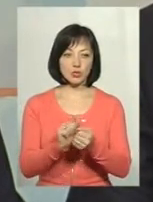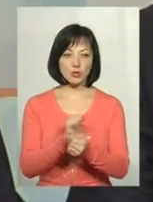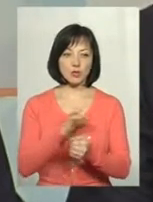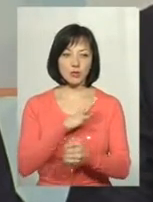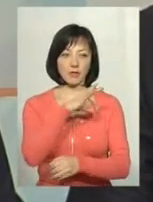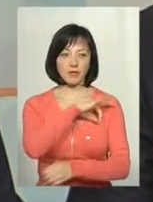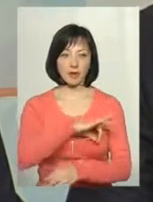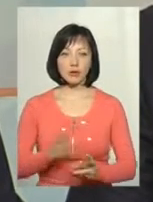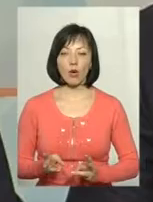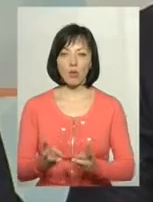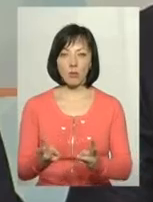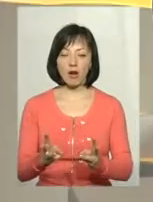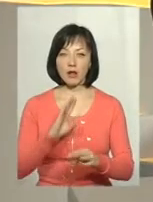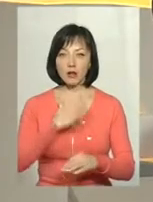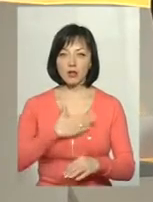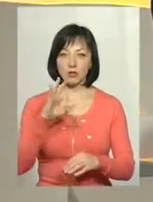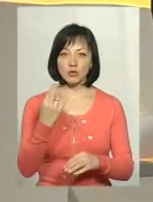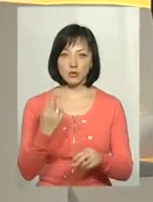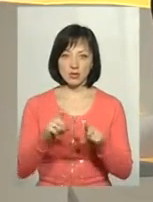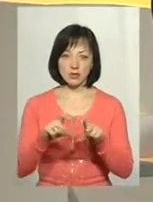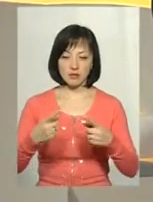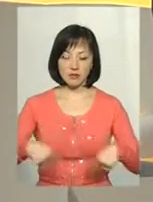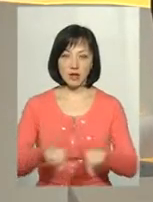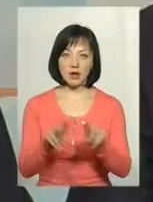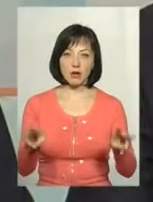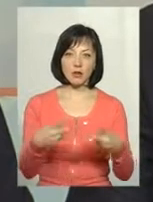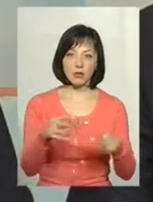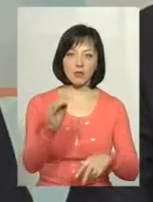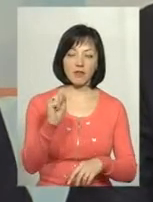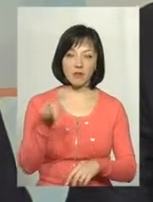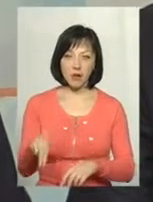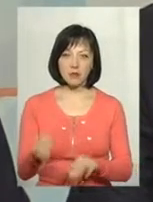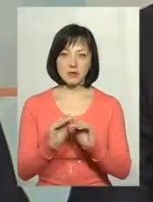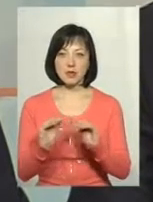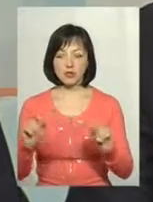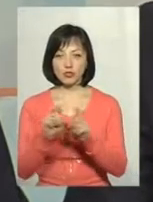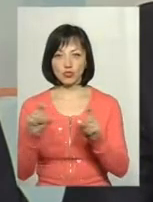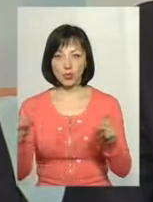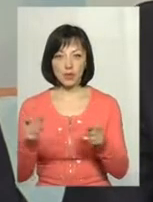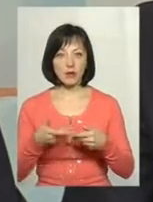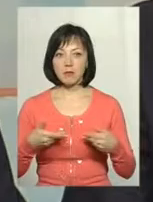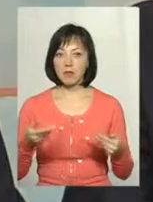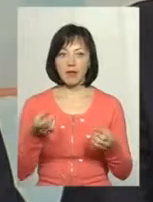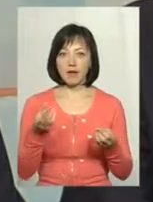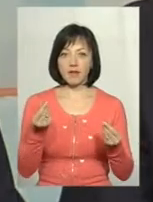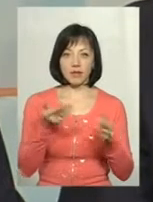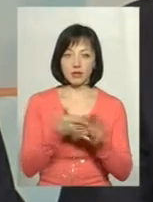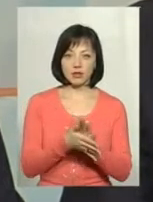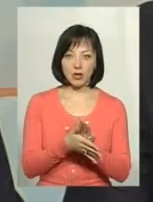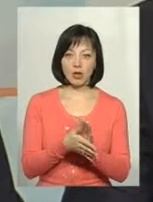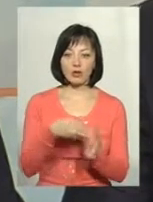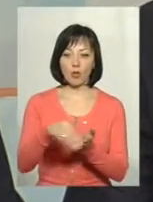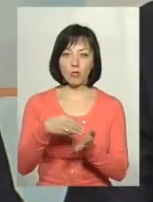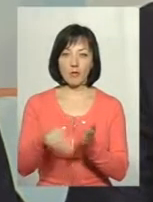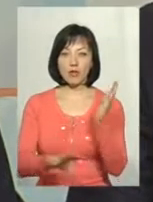ми використали для опалення нашої соціальної сфери. Клуби, ФАПи, садики, школи. Тобто ми не витрачали кошти для закупівлі